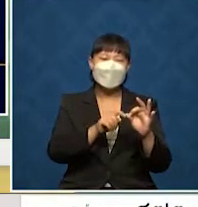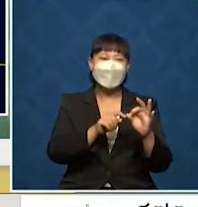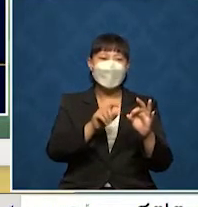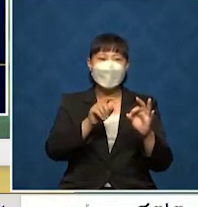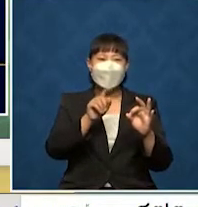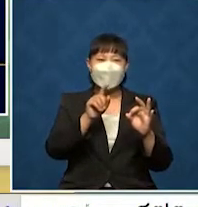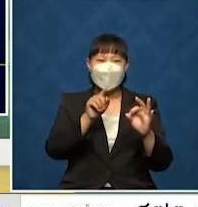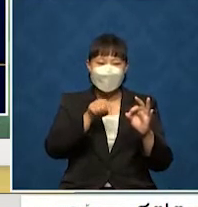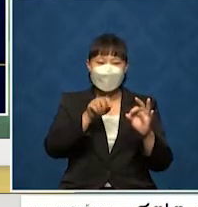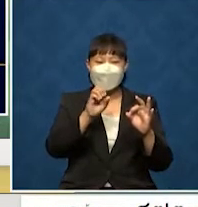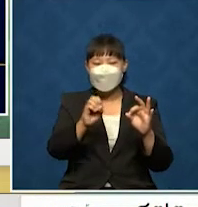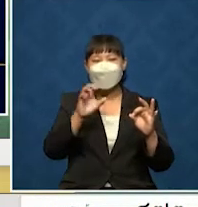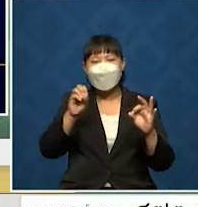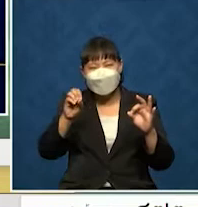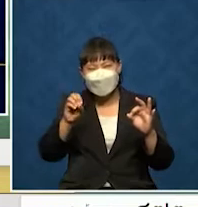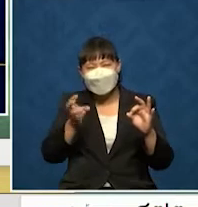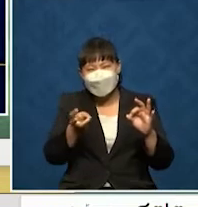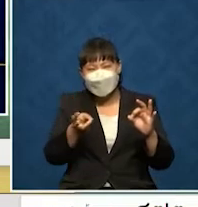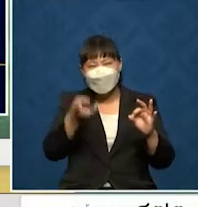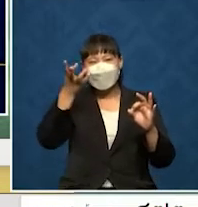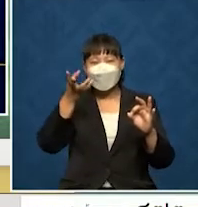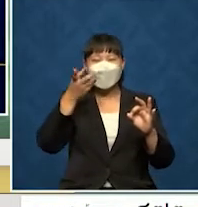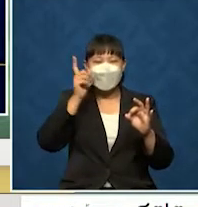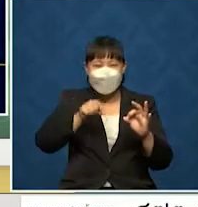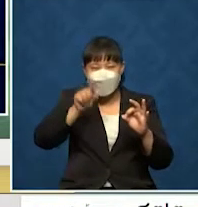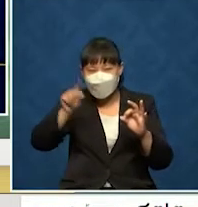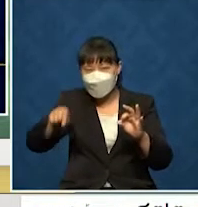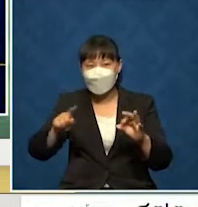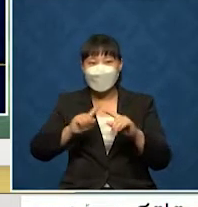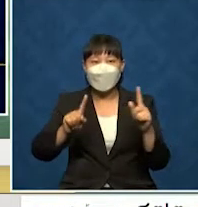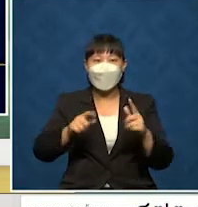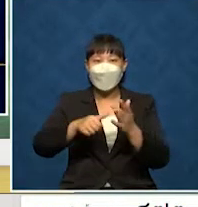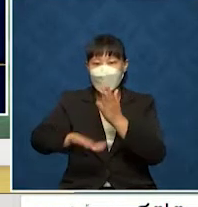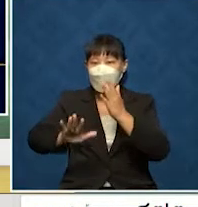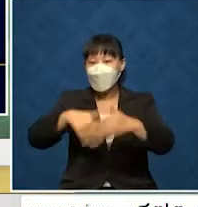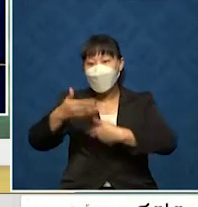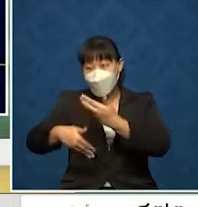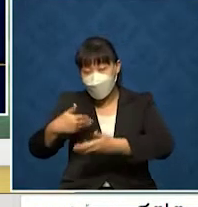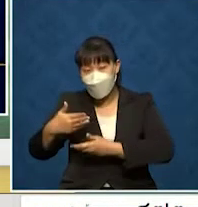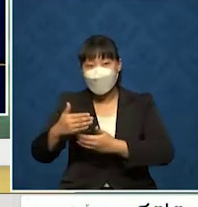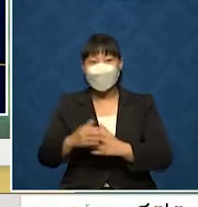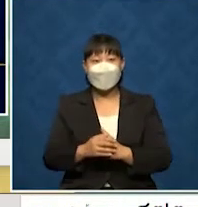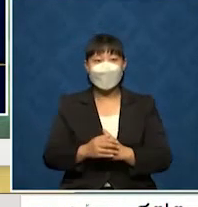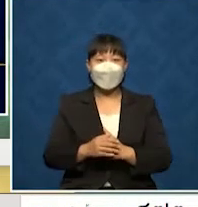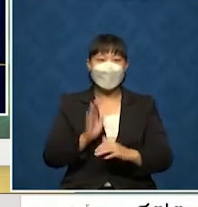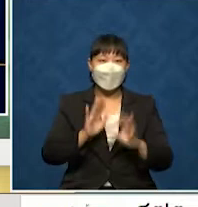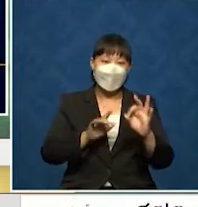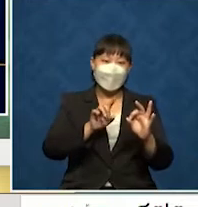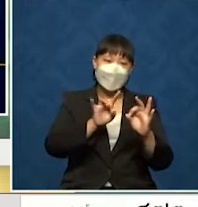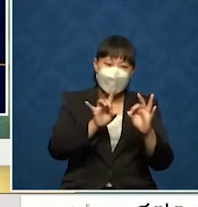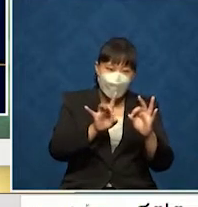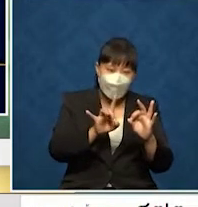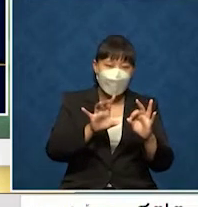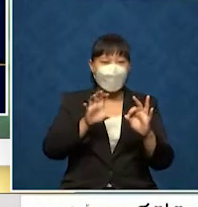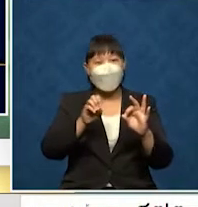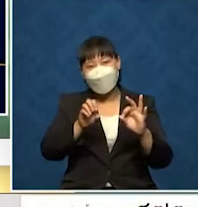ที่นำมาขายให้กับผู้คนในประเทศตั้งแต่เม็ดละ100บาท50